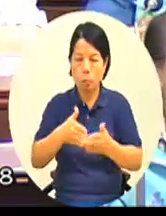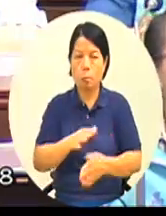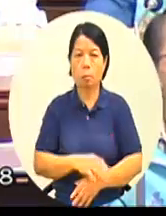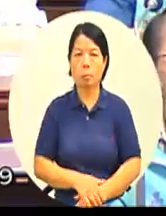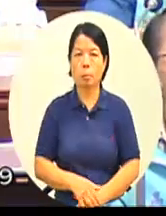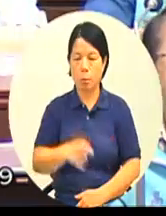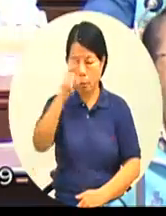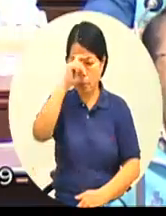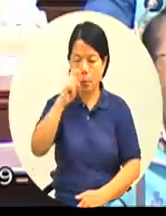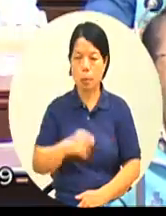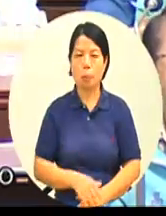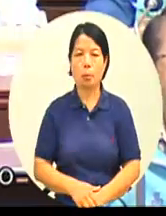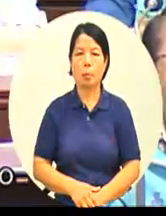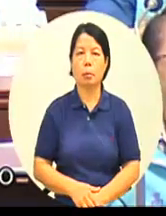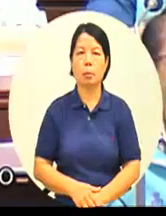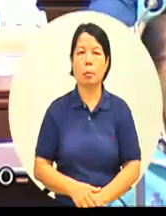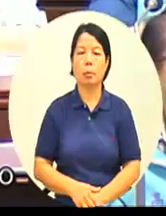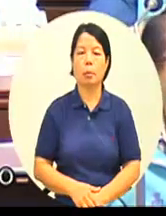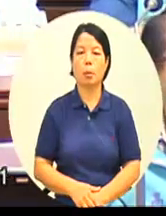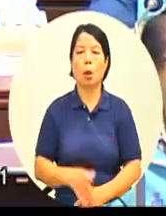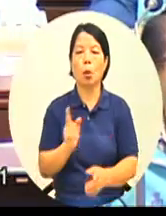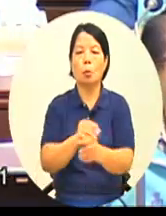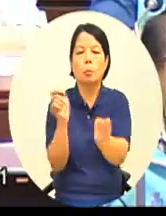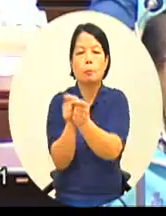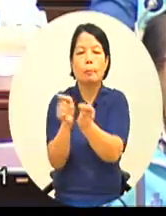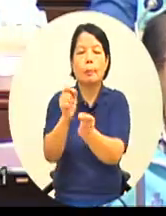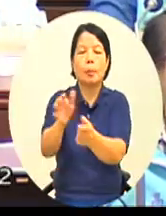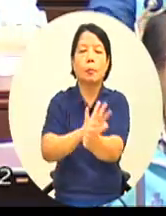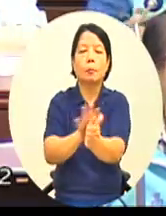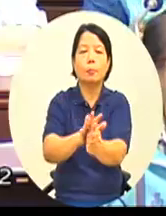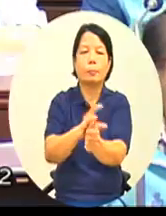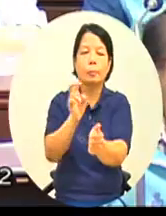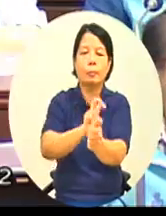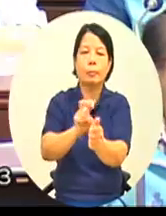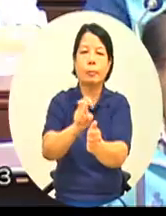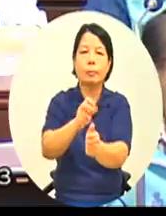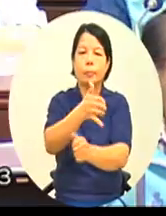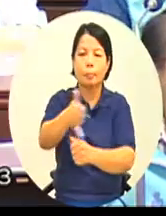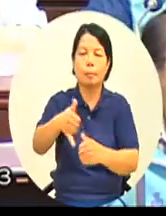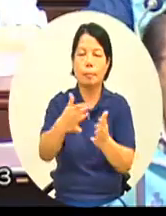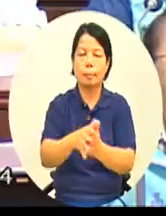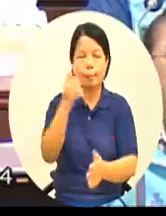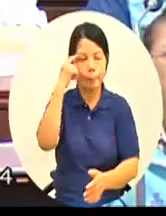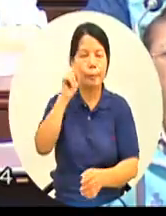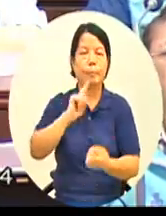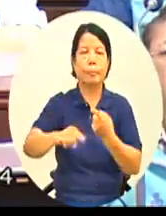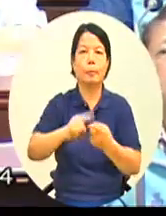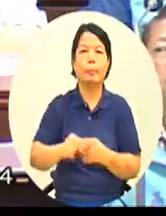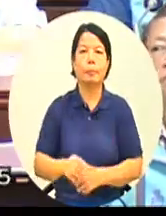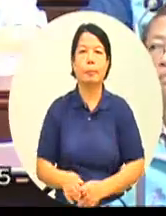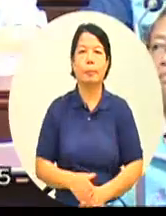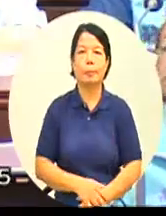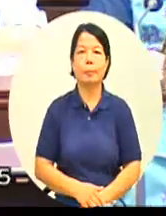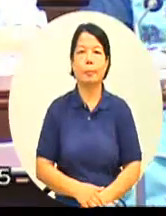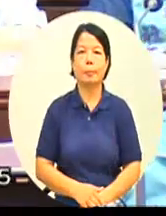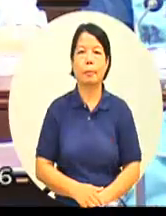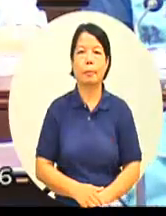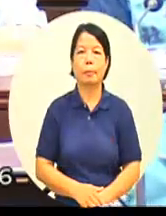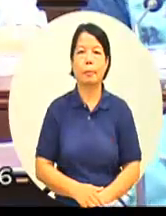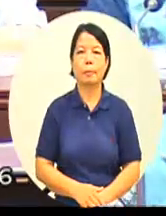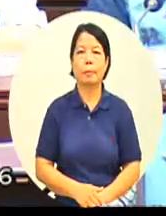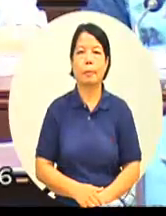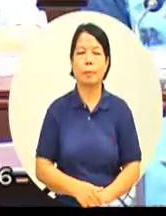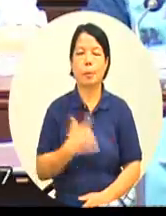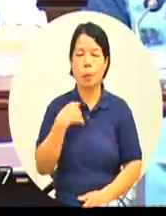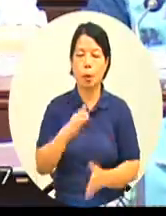望在地训练照顾服务人员。 我想这个观念是非常正确的。 所以我们在地训练，甚至说我们在